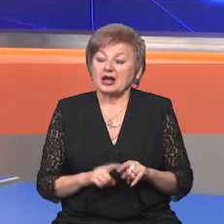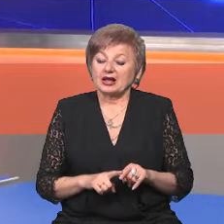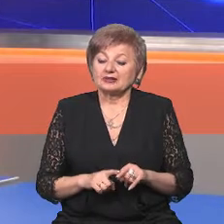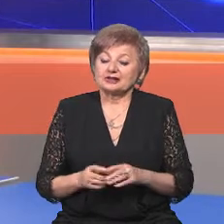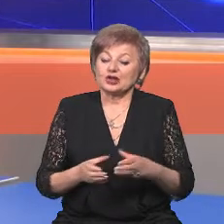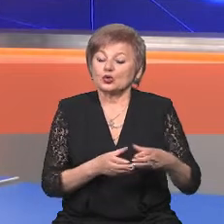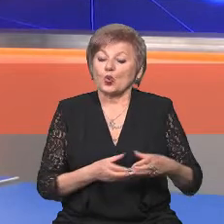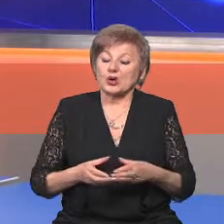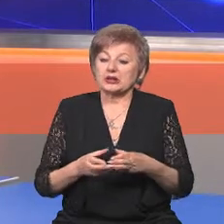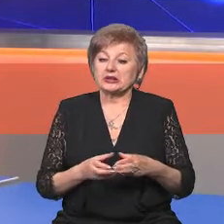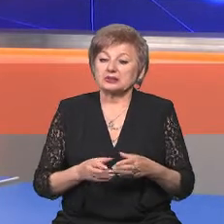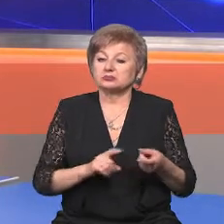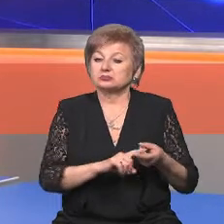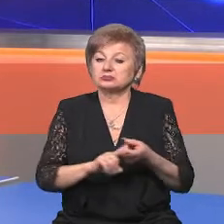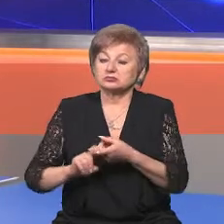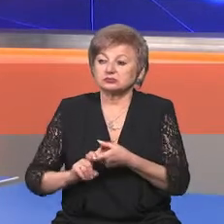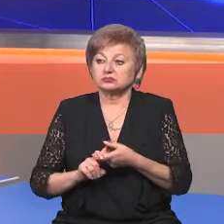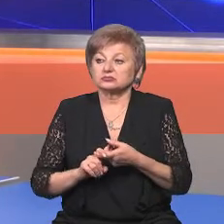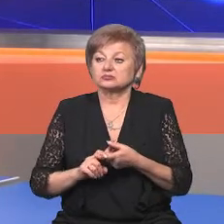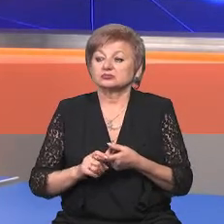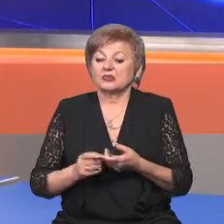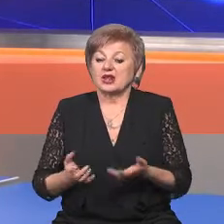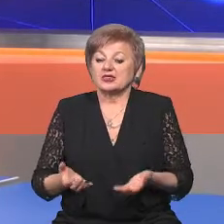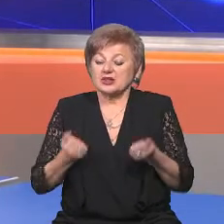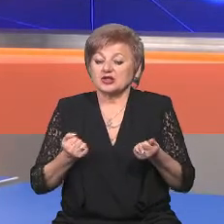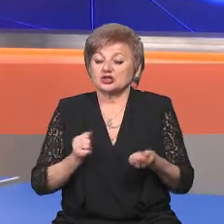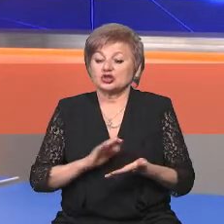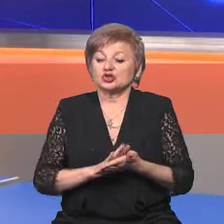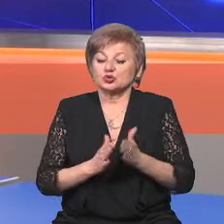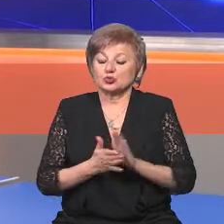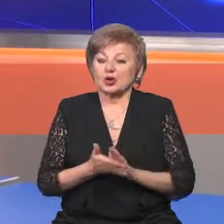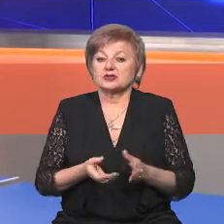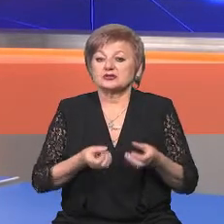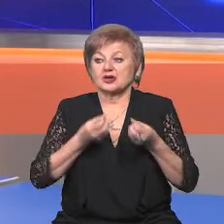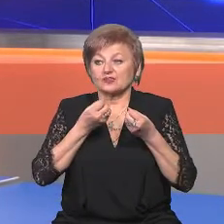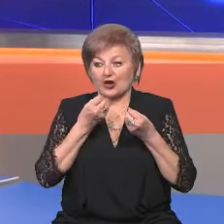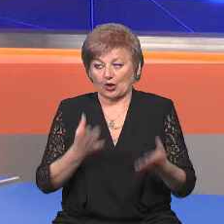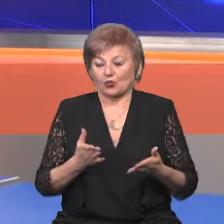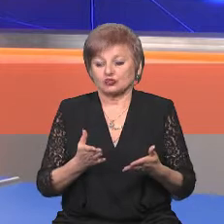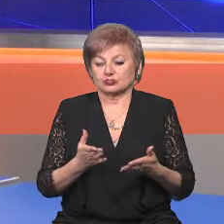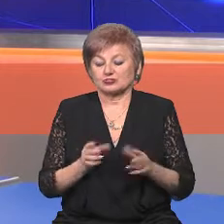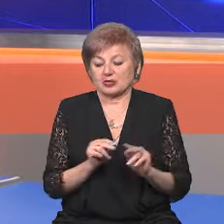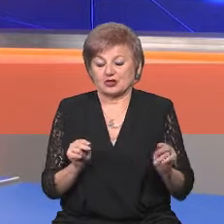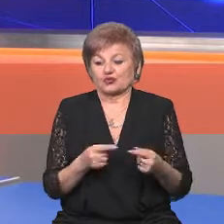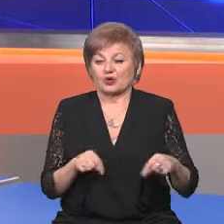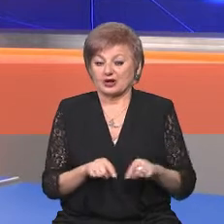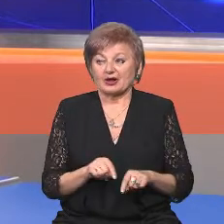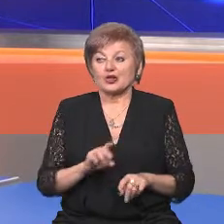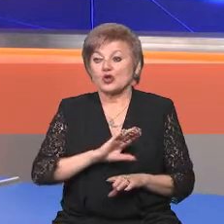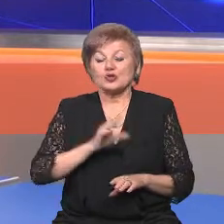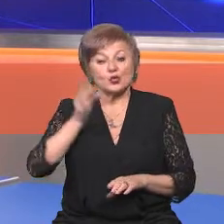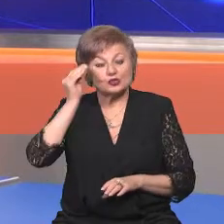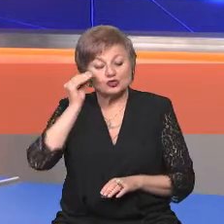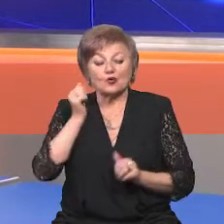імунітет якось утримує ту ситуацію, благополучну епідемічну ситуацію в колективі. Але враховуючи, що в